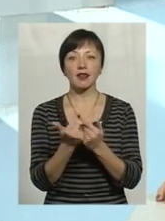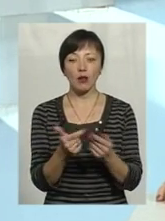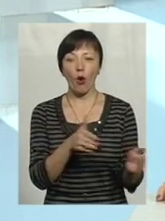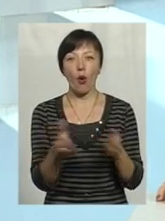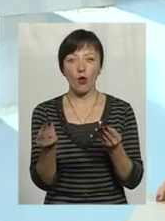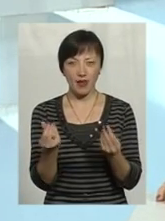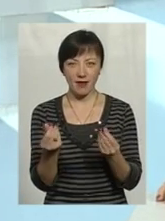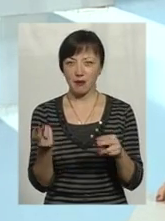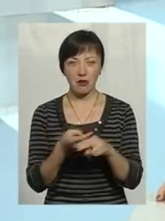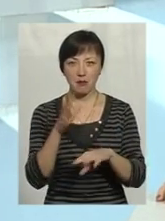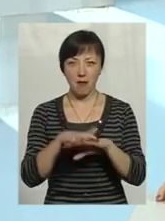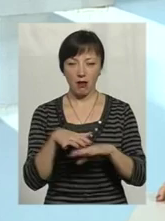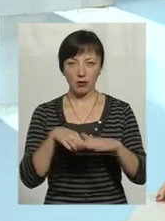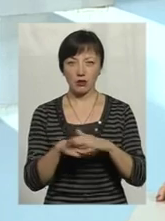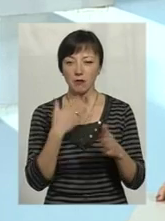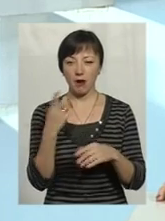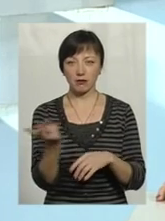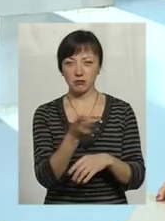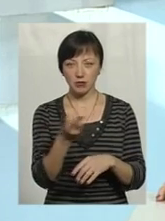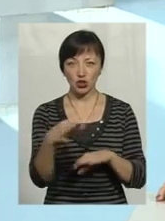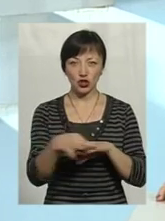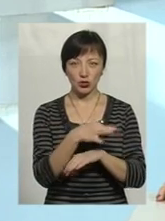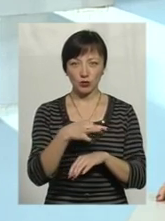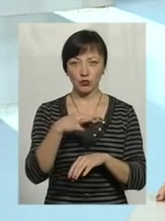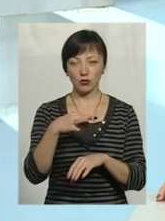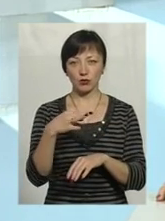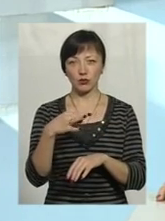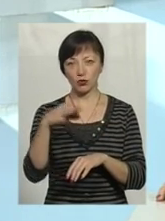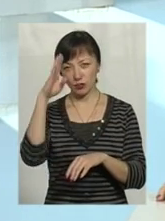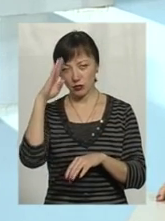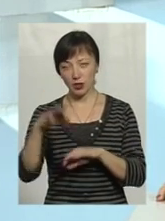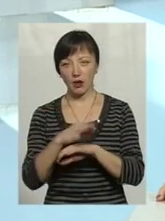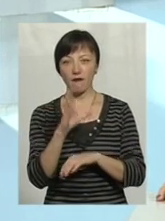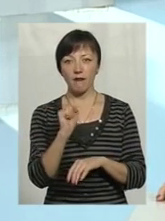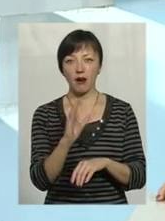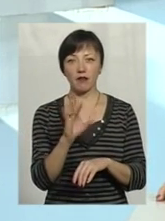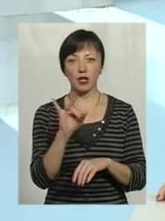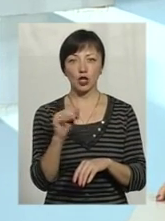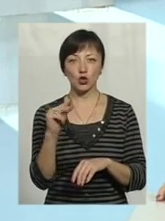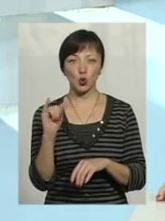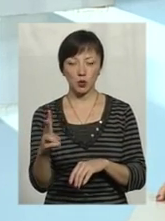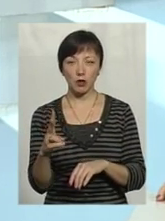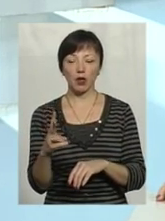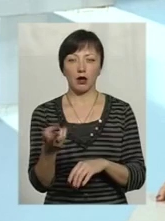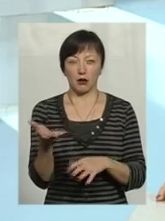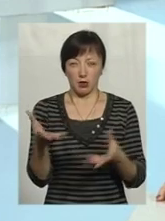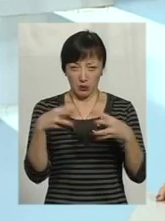яку задекларували разом і пан Сергій, і його цивільна дружина. Тут у нас